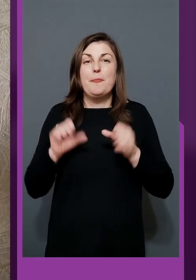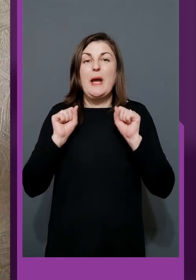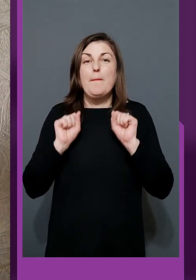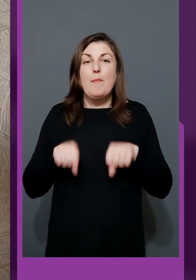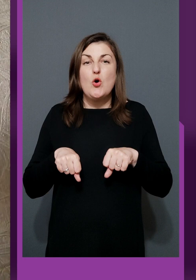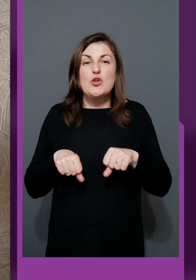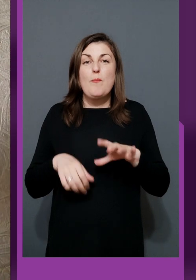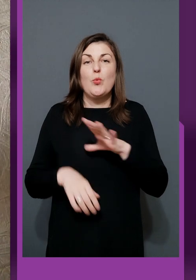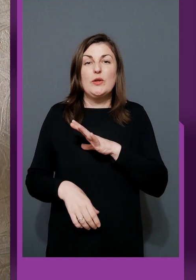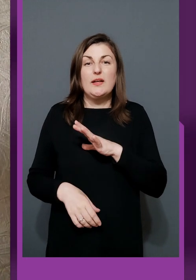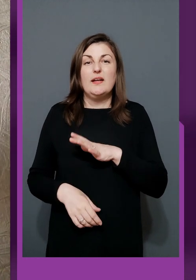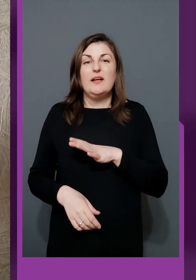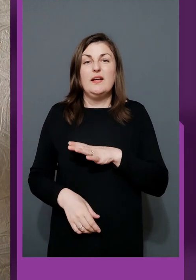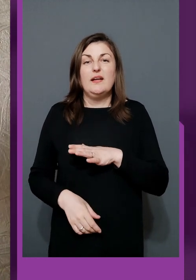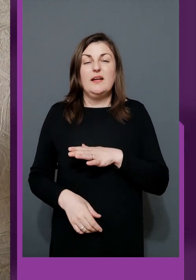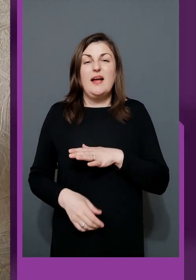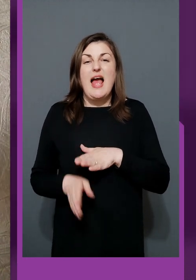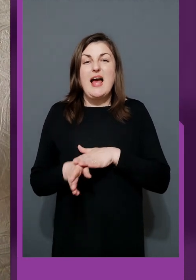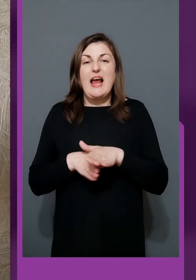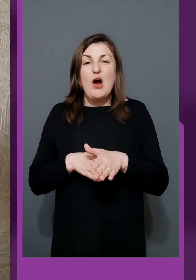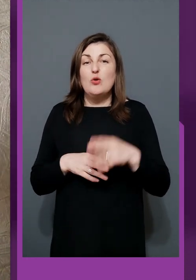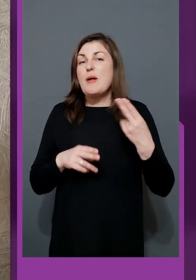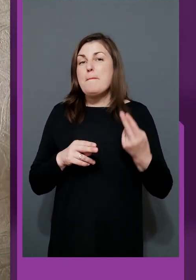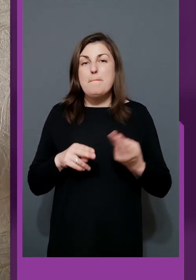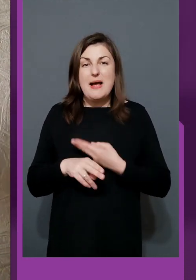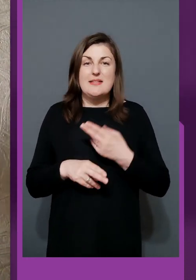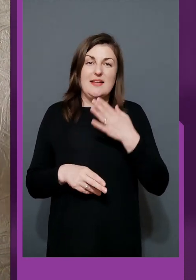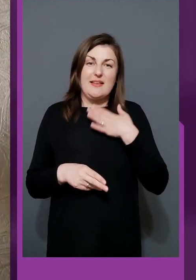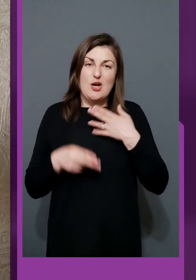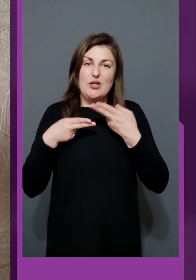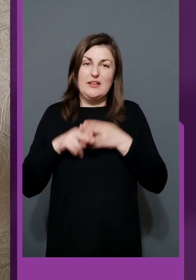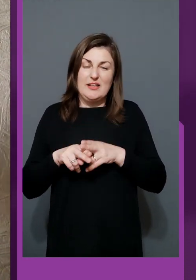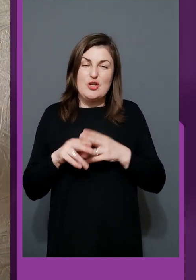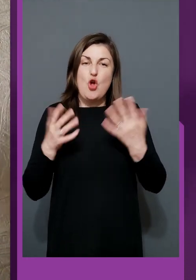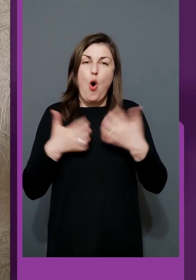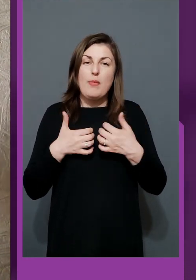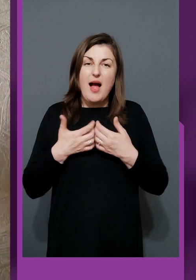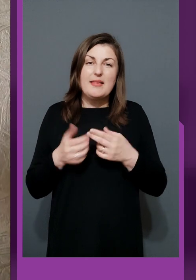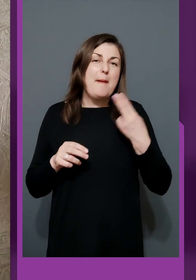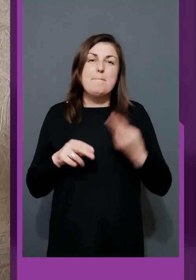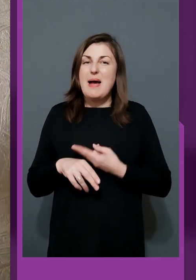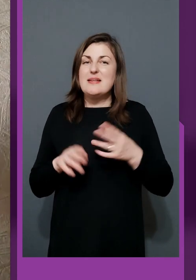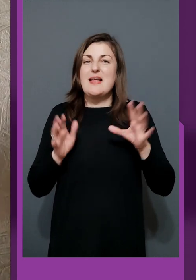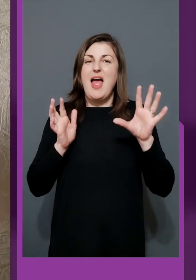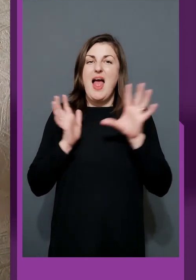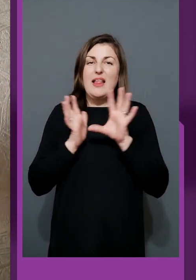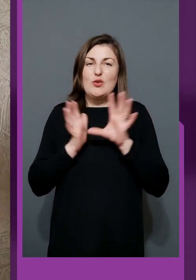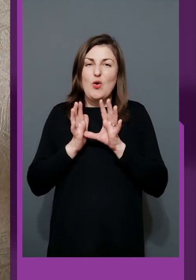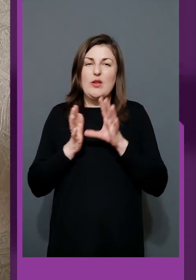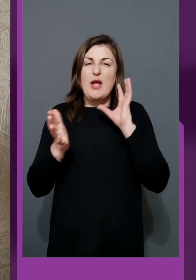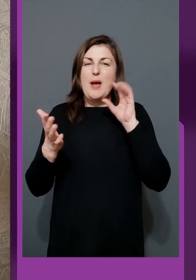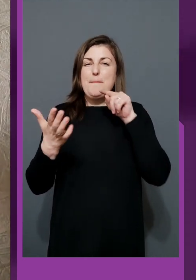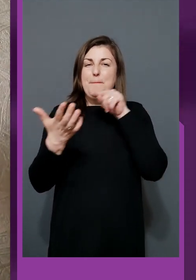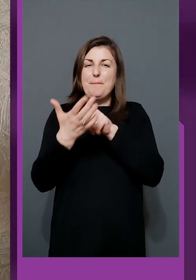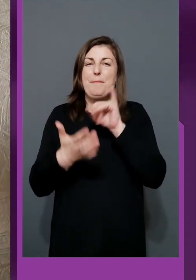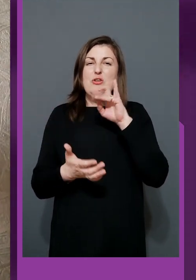який може бути е реалізований Без наших технічних обладнань це без електронних